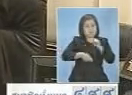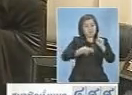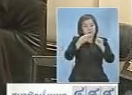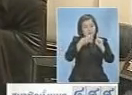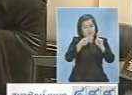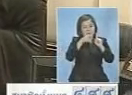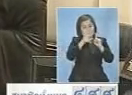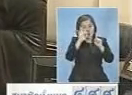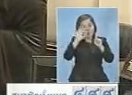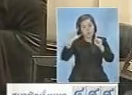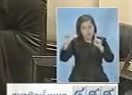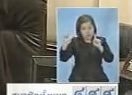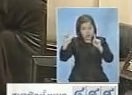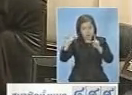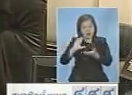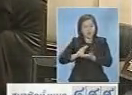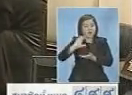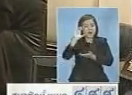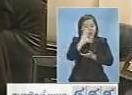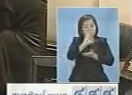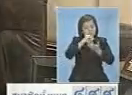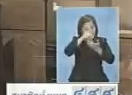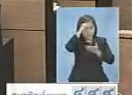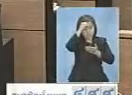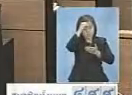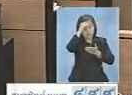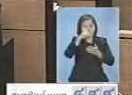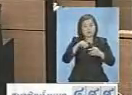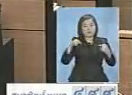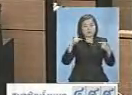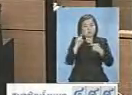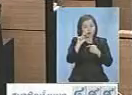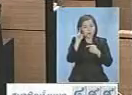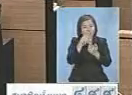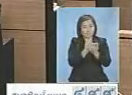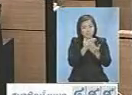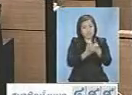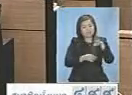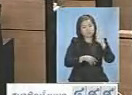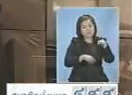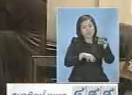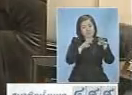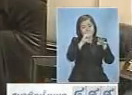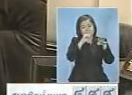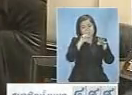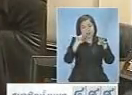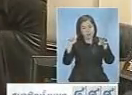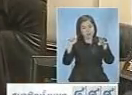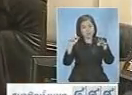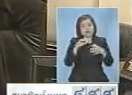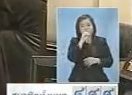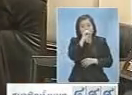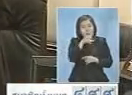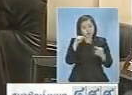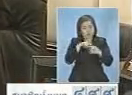ครับจัดให้กระทรวงศึกษาธิการ 4,061 ล้านแค่นั้นเองและท่านก็บอกว่าง